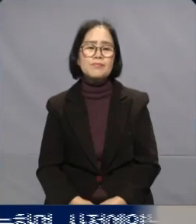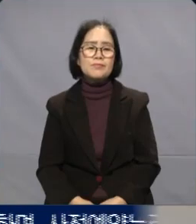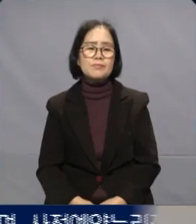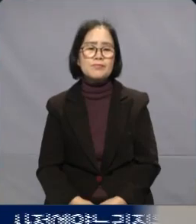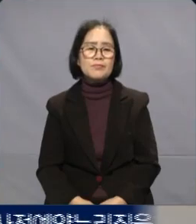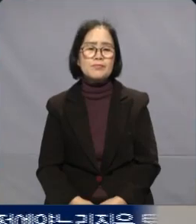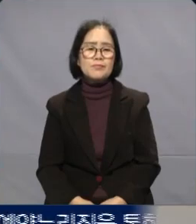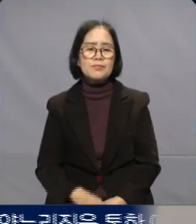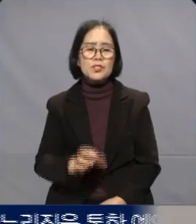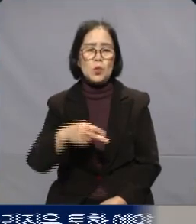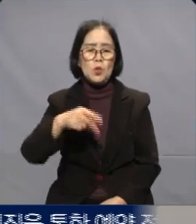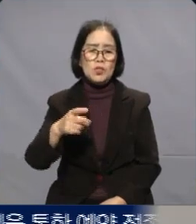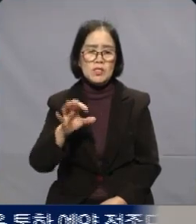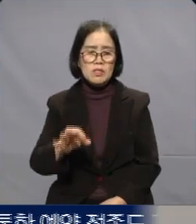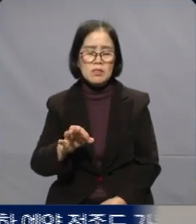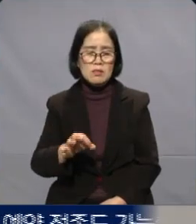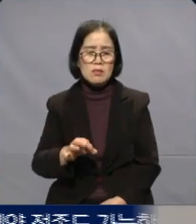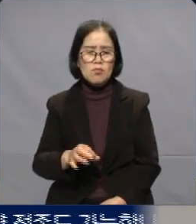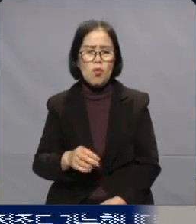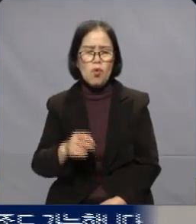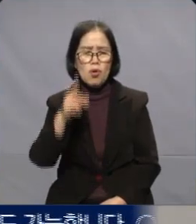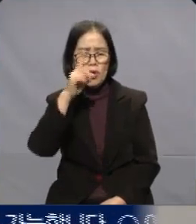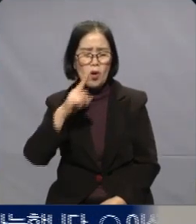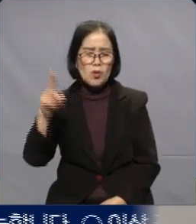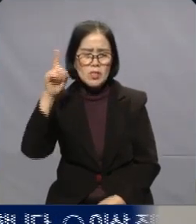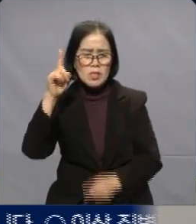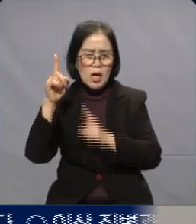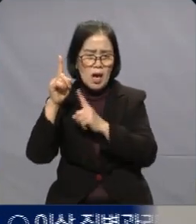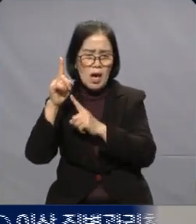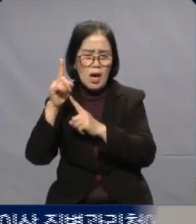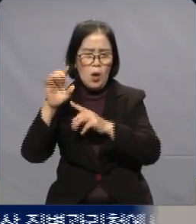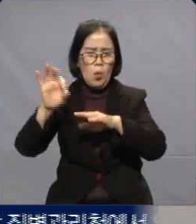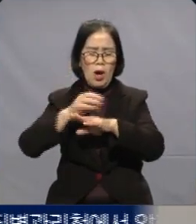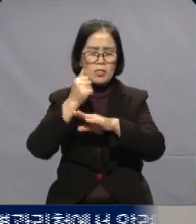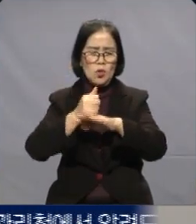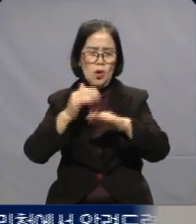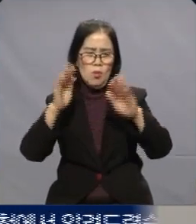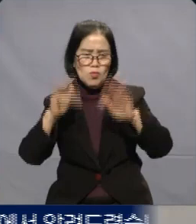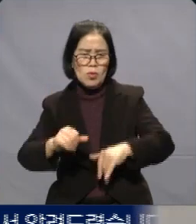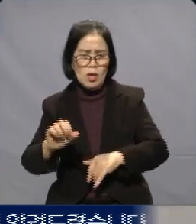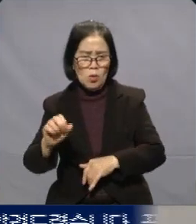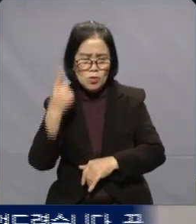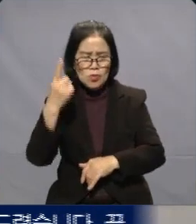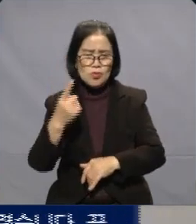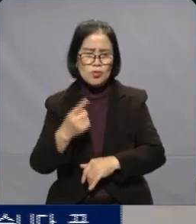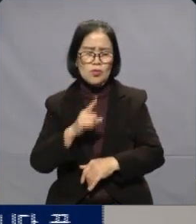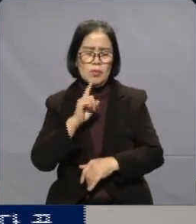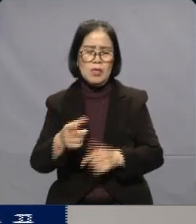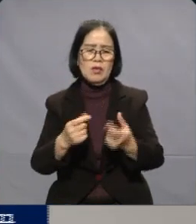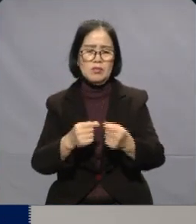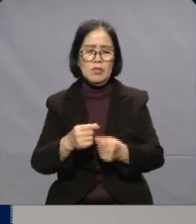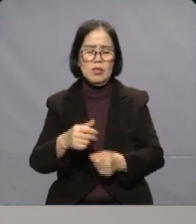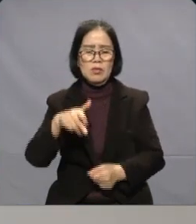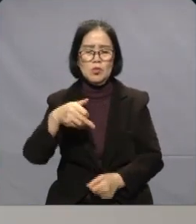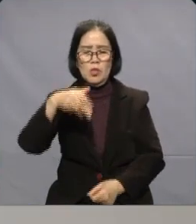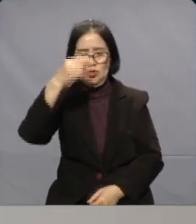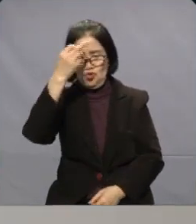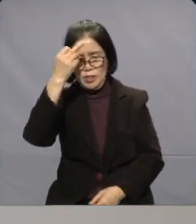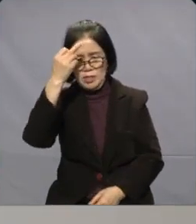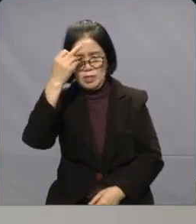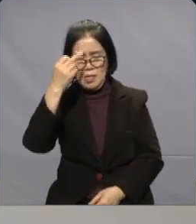요승 라스푸틴이 러시아 로마노프 왕조의 몰락의 원흉으로 꼽히듯이